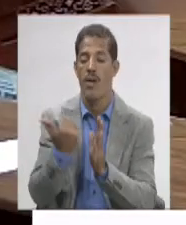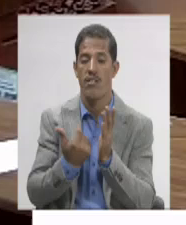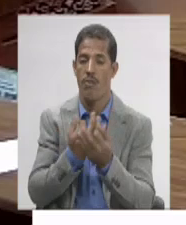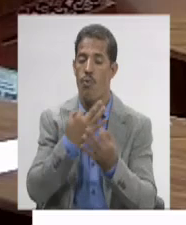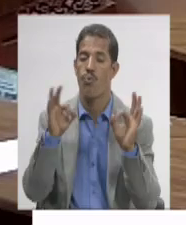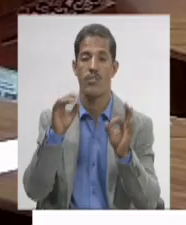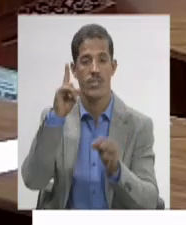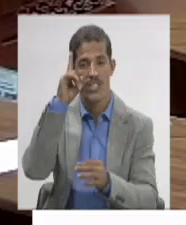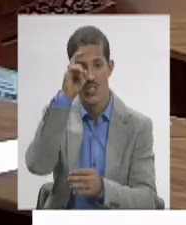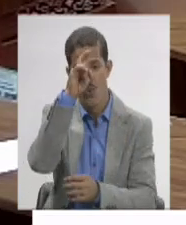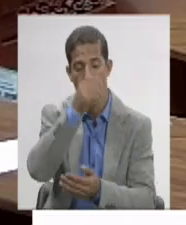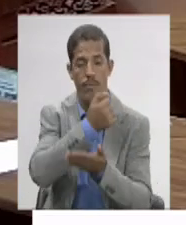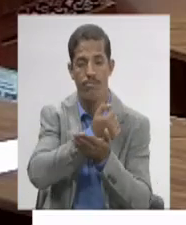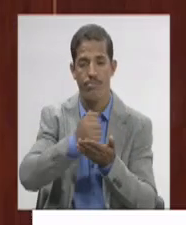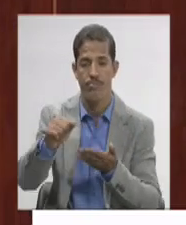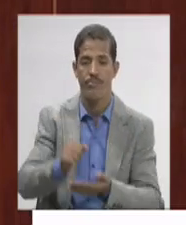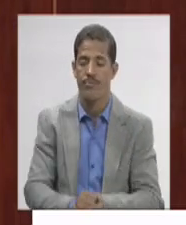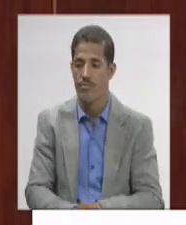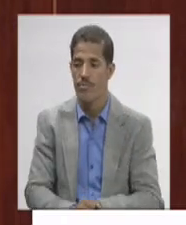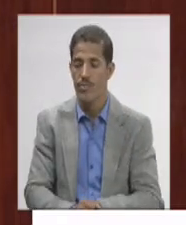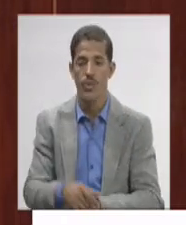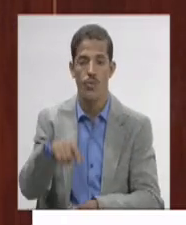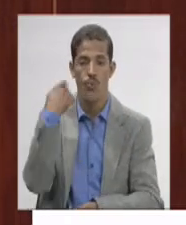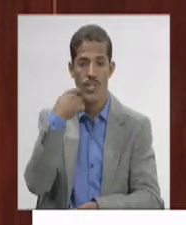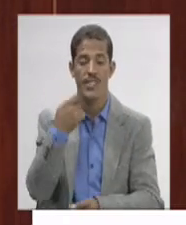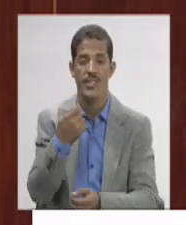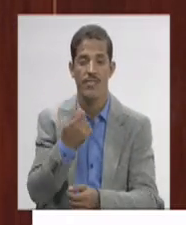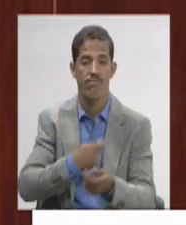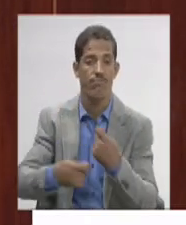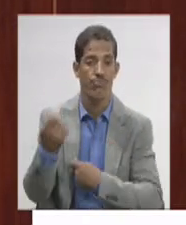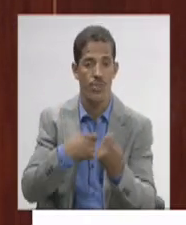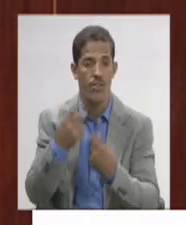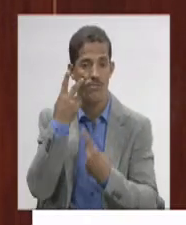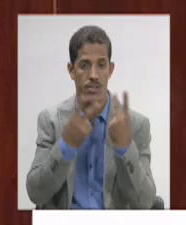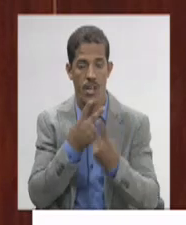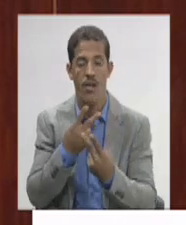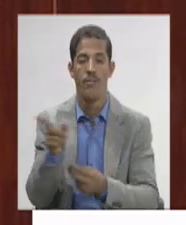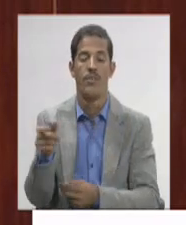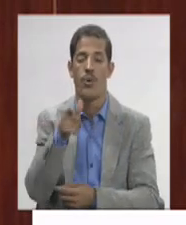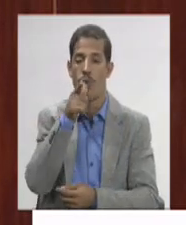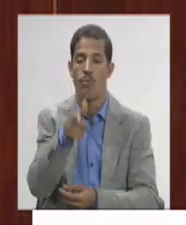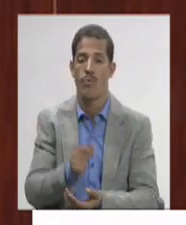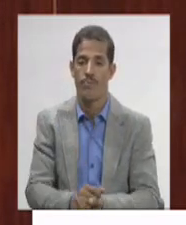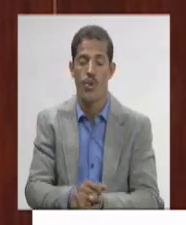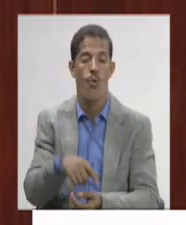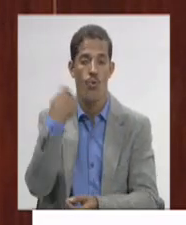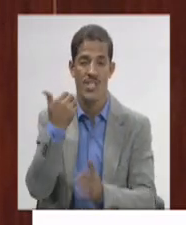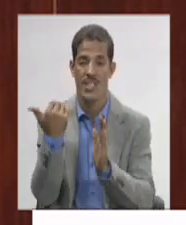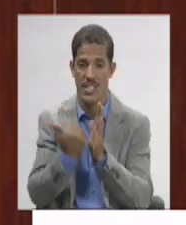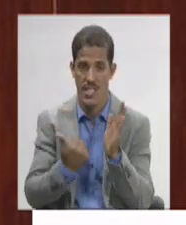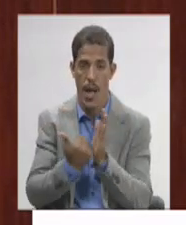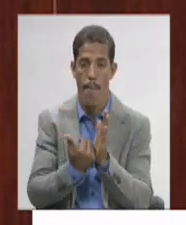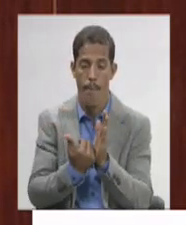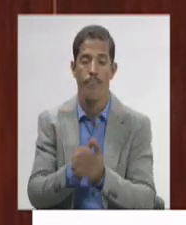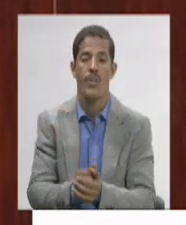الصعوبات وزير التجاره والصناعه والصناعه التقليديه والسياحه المرابط وال بناهي وزير الاقتصاد والتنميه الم